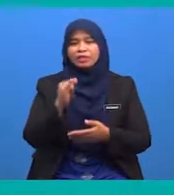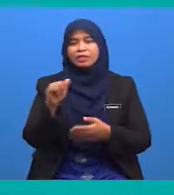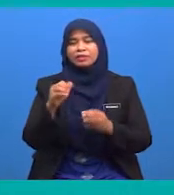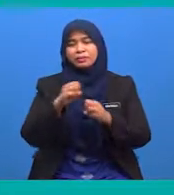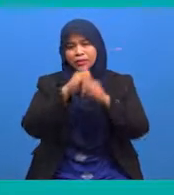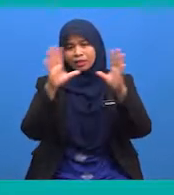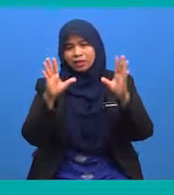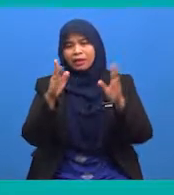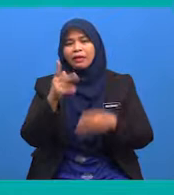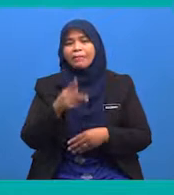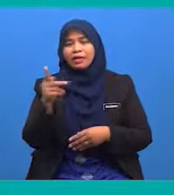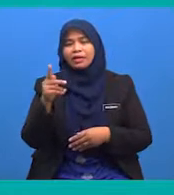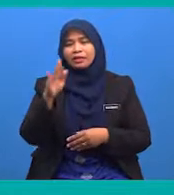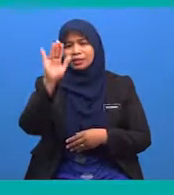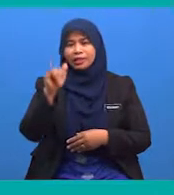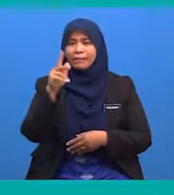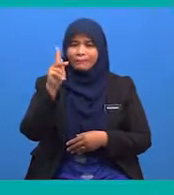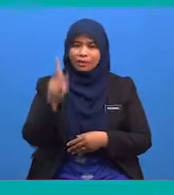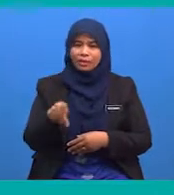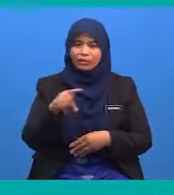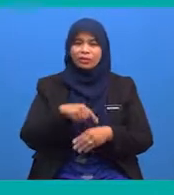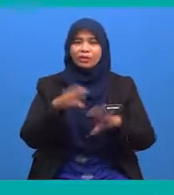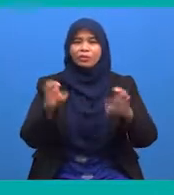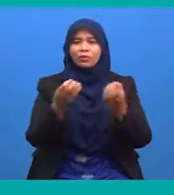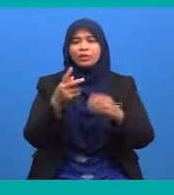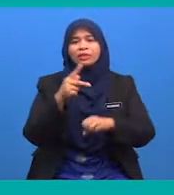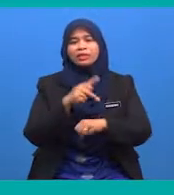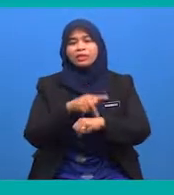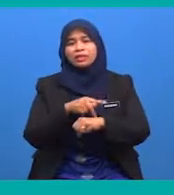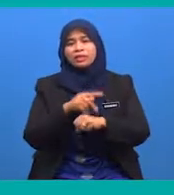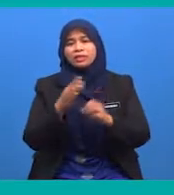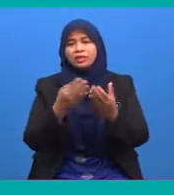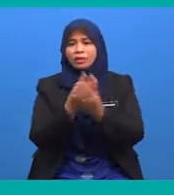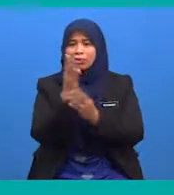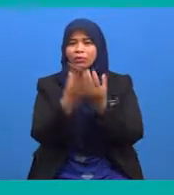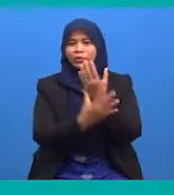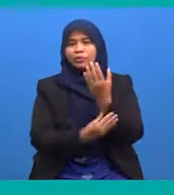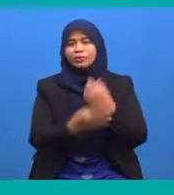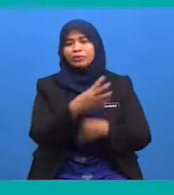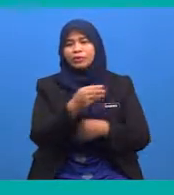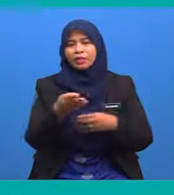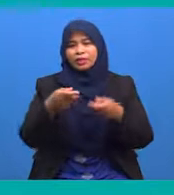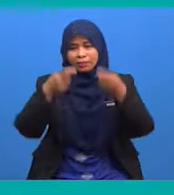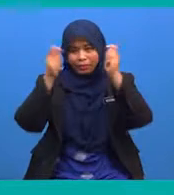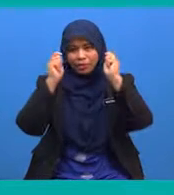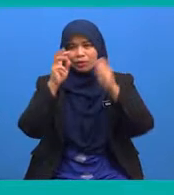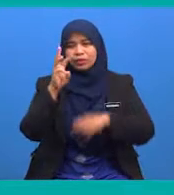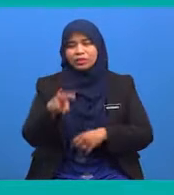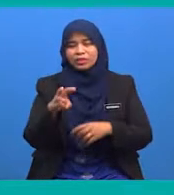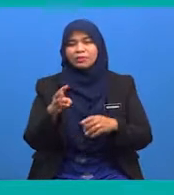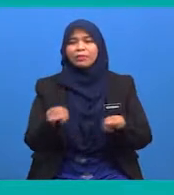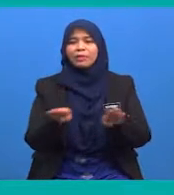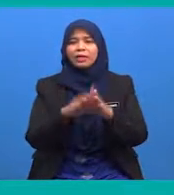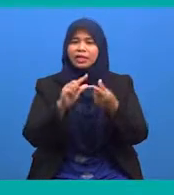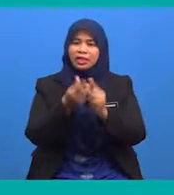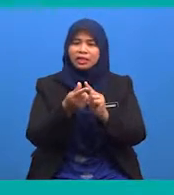menerangkan perkara yang perlu dilaksanakan ketika berwuduk dan mandi wajib sebagai ganti membasuh